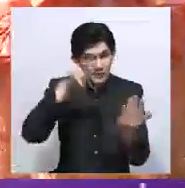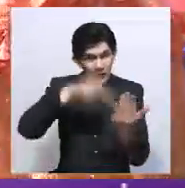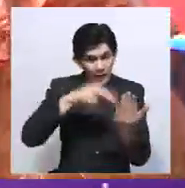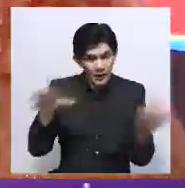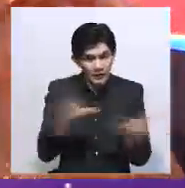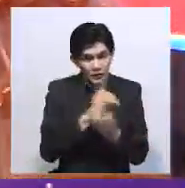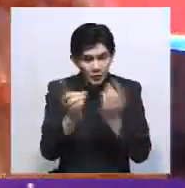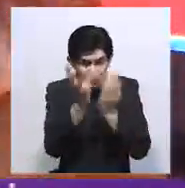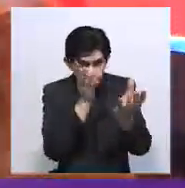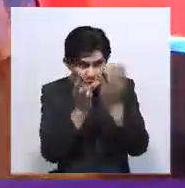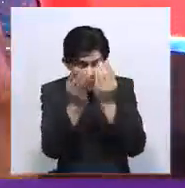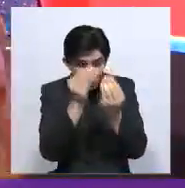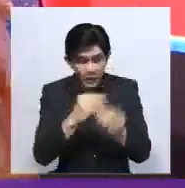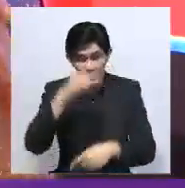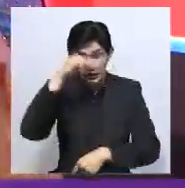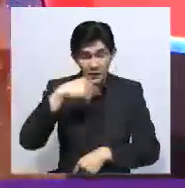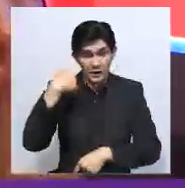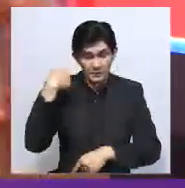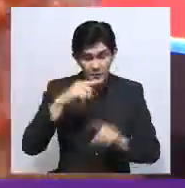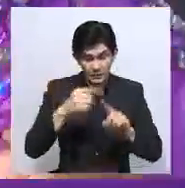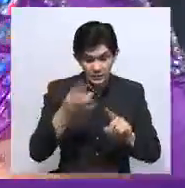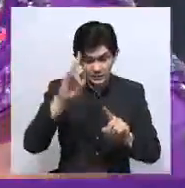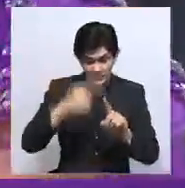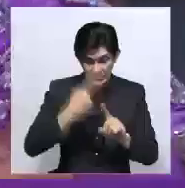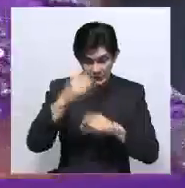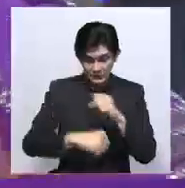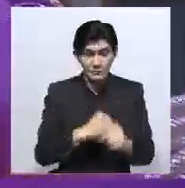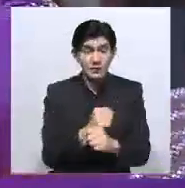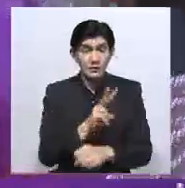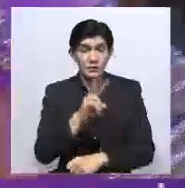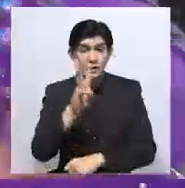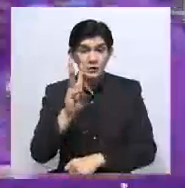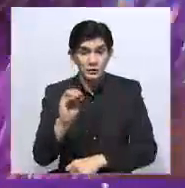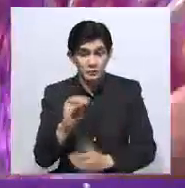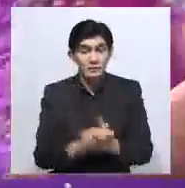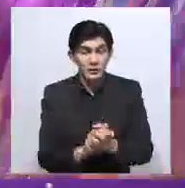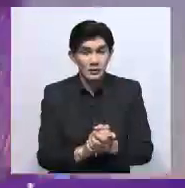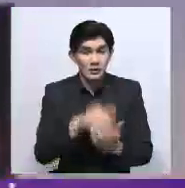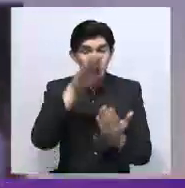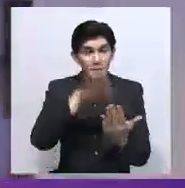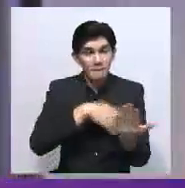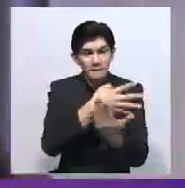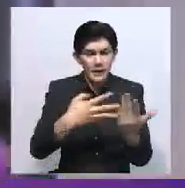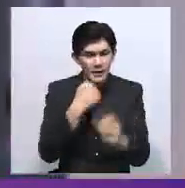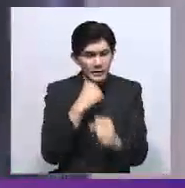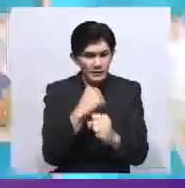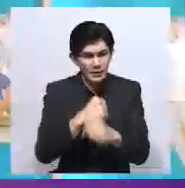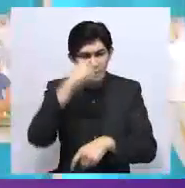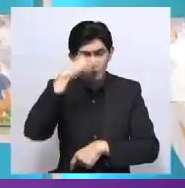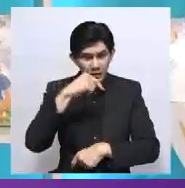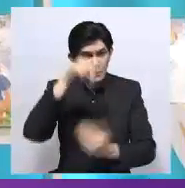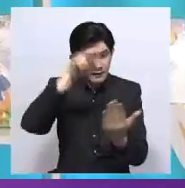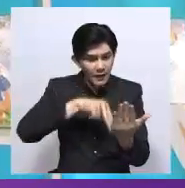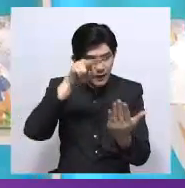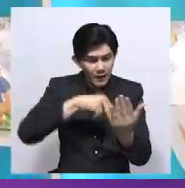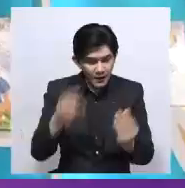สู่สังคมแห่งการเรียนรู้ประเทศไทยเมื่อวันที่17มกราคม2560จึงมีแผนสานพลังพลเมืองไทยด้วย